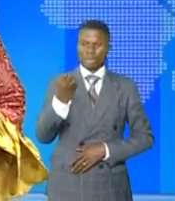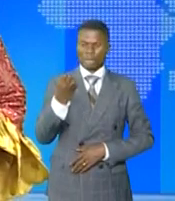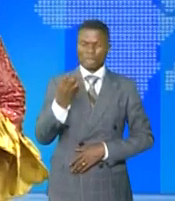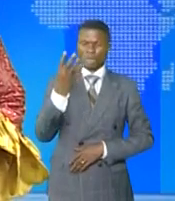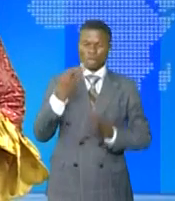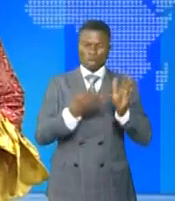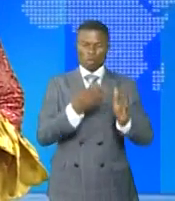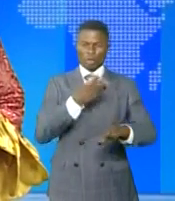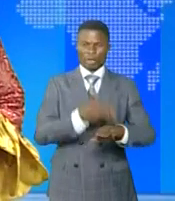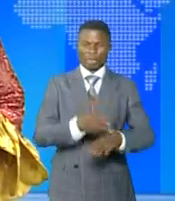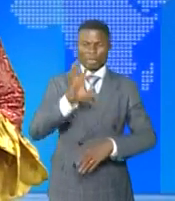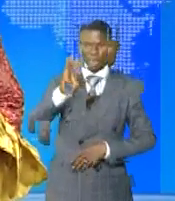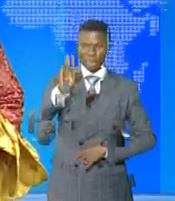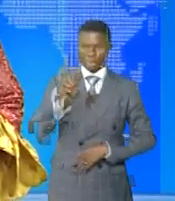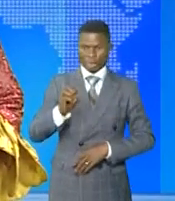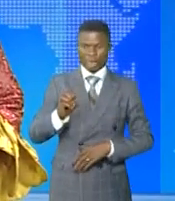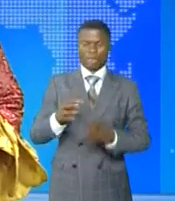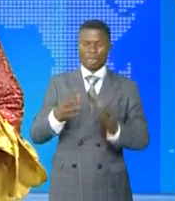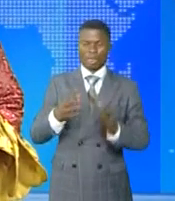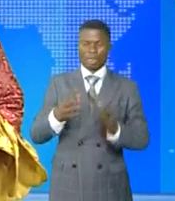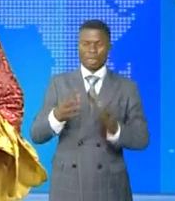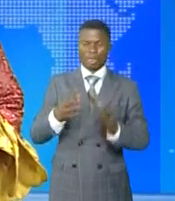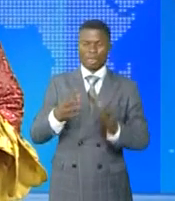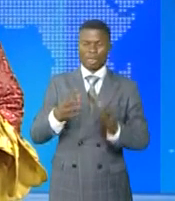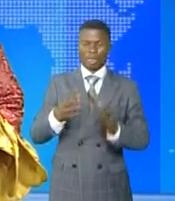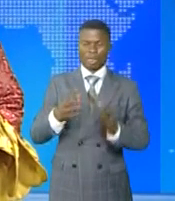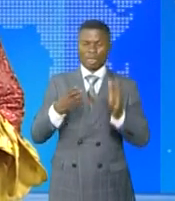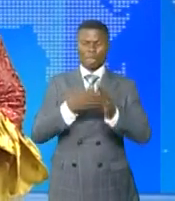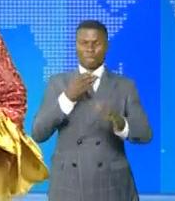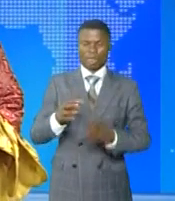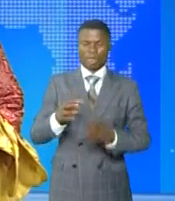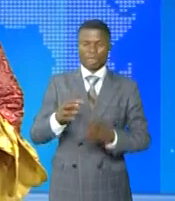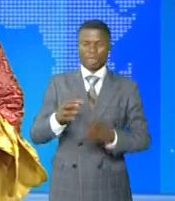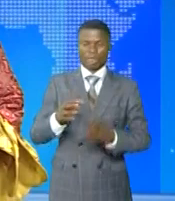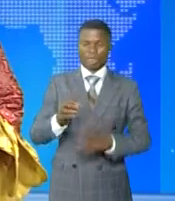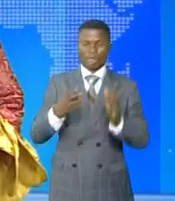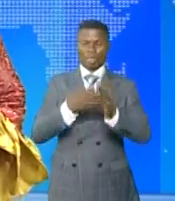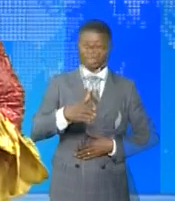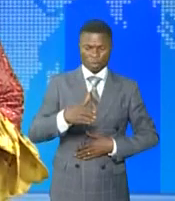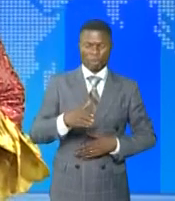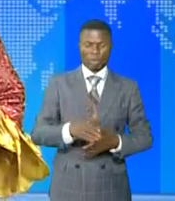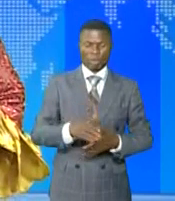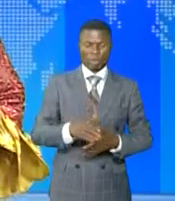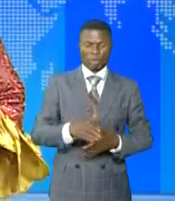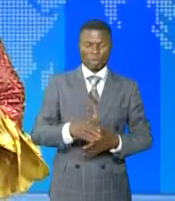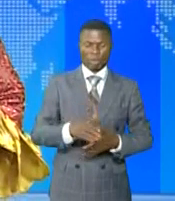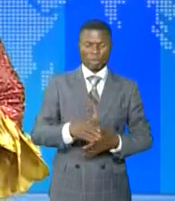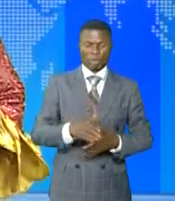8h50, mise en bière, 9h, exposition de les recueillants, 30 les